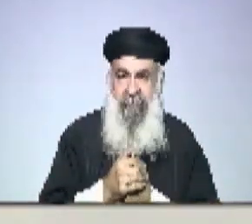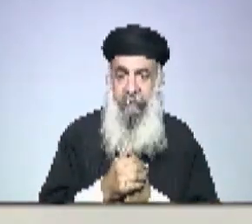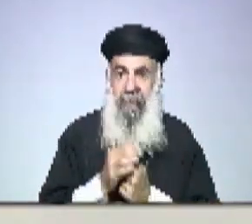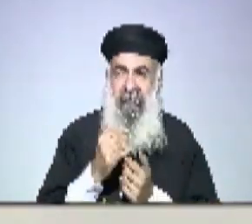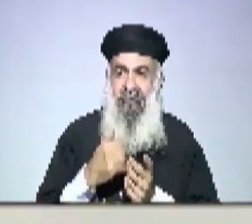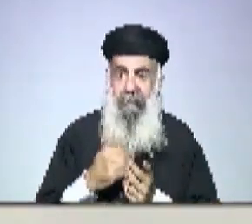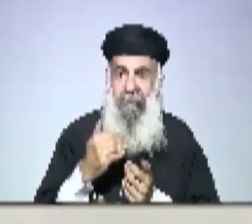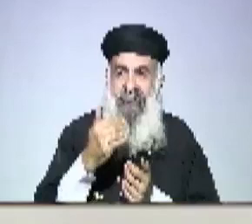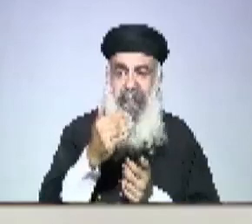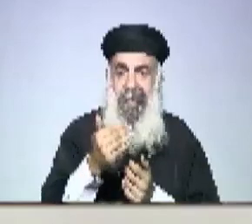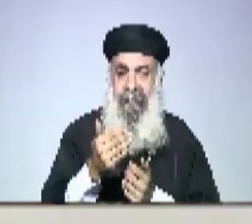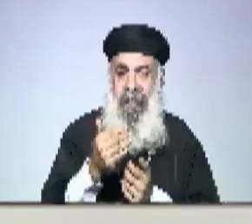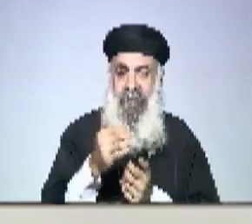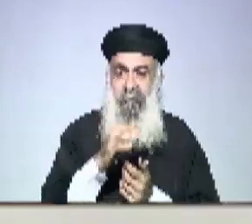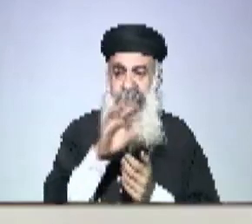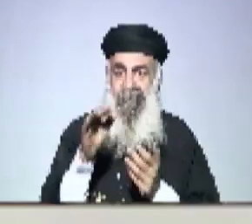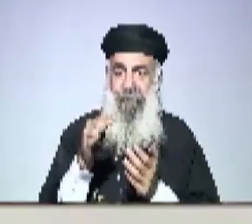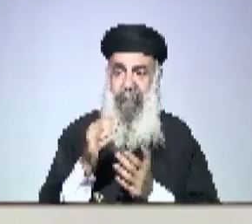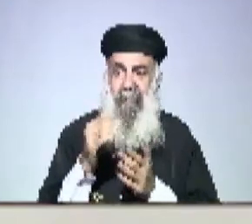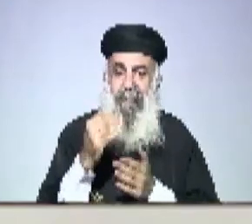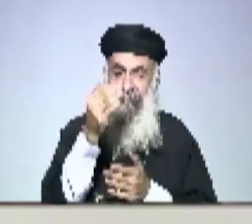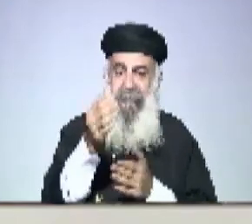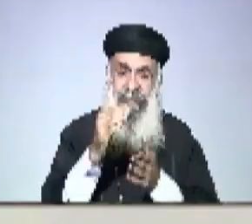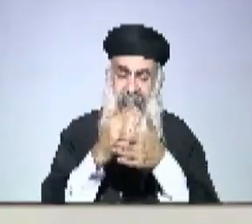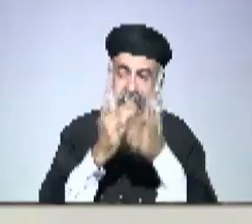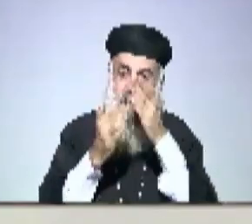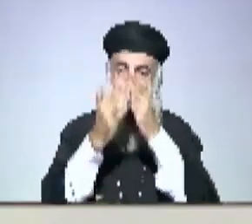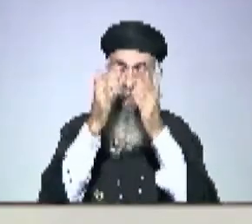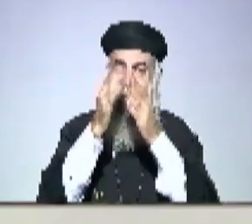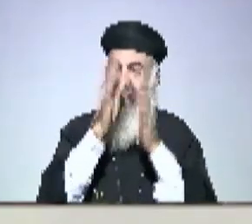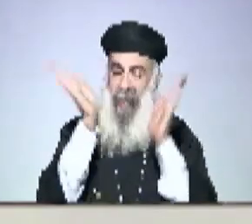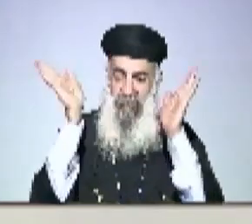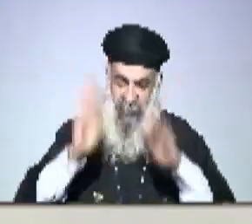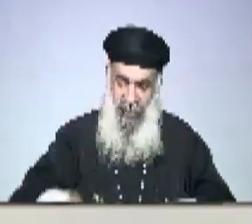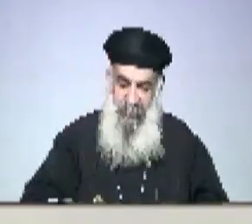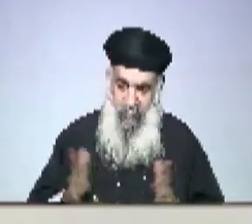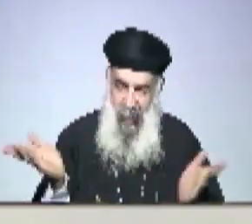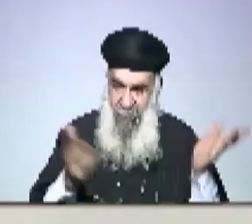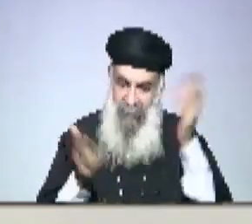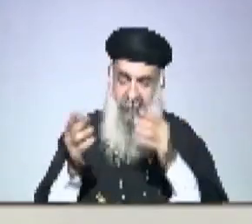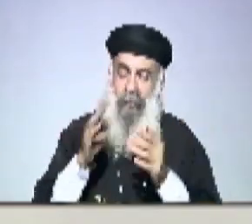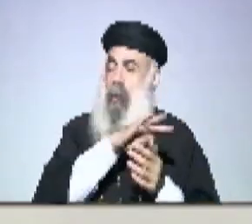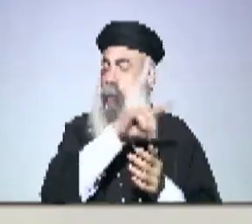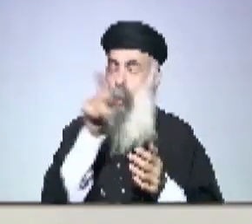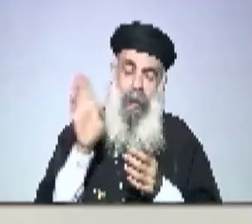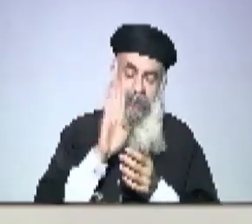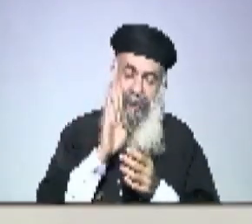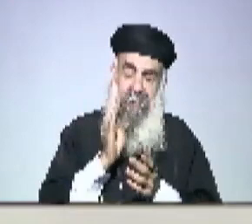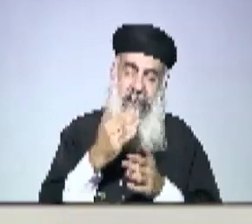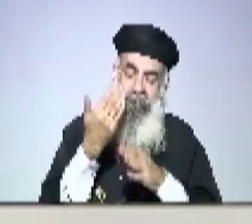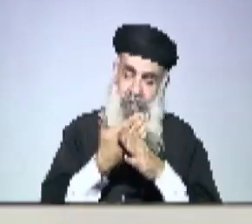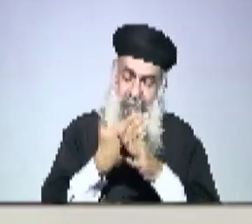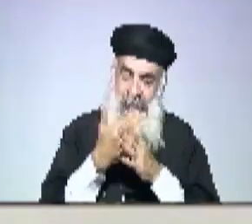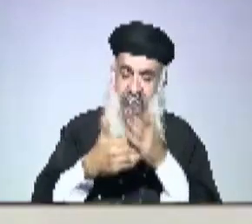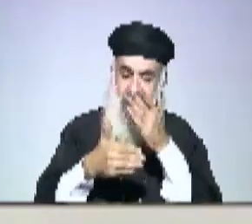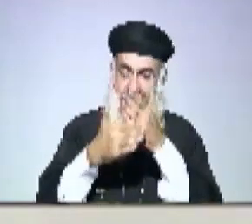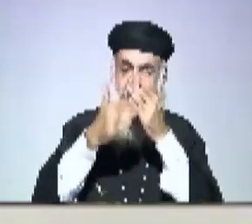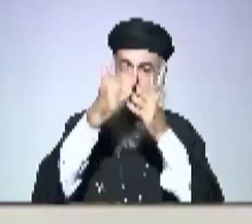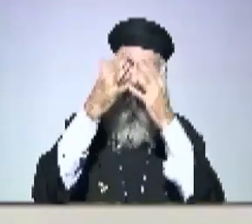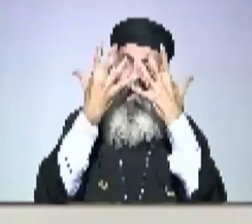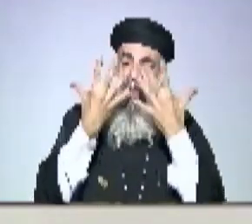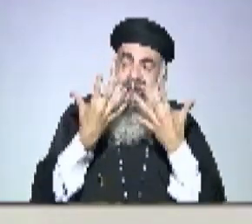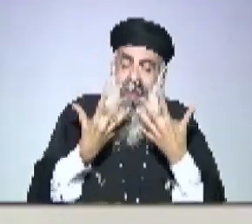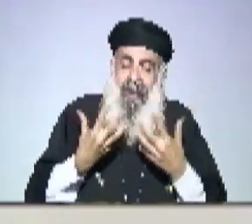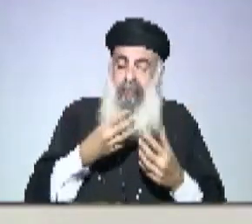طالع كل كلمه تبقى للبناء مش للهدم كل تعليم في الكنيسه يكون لطمانينه